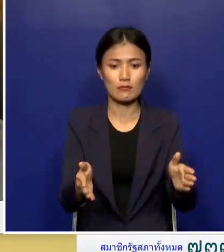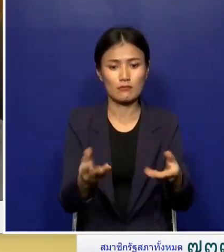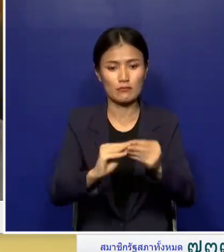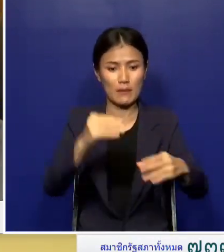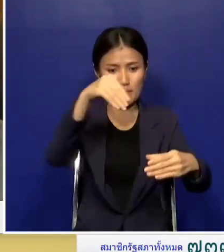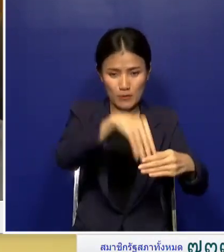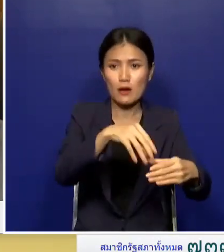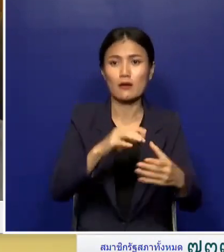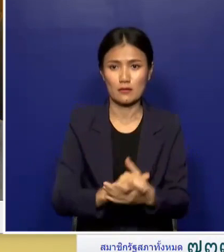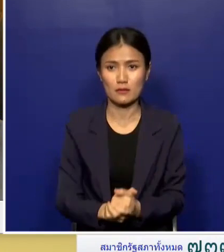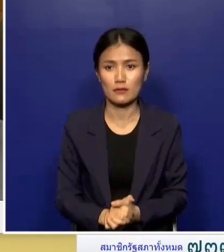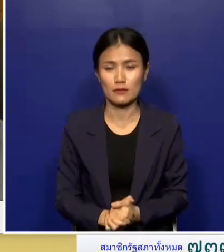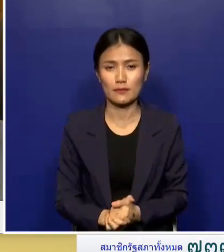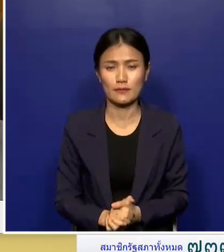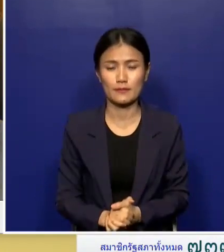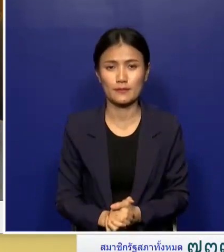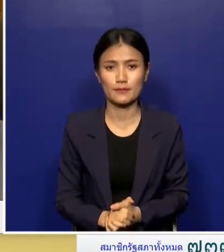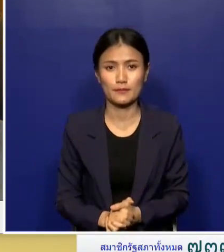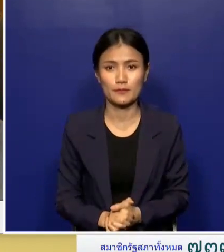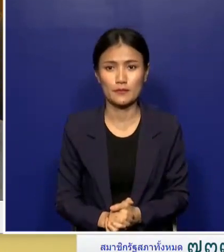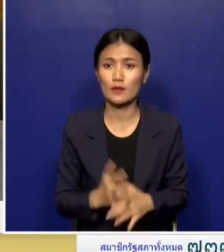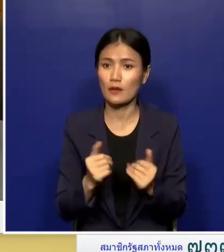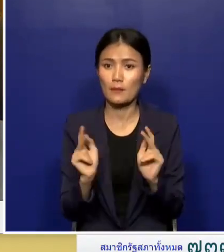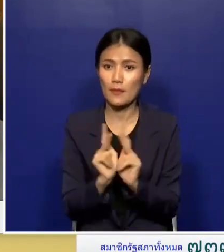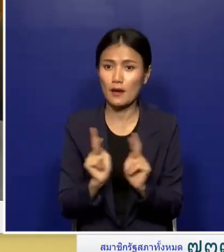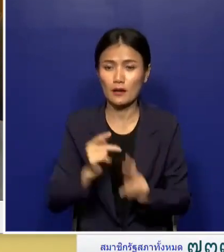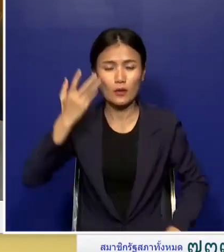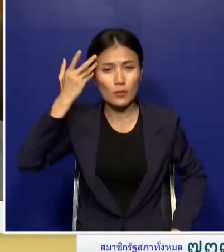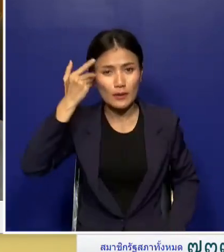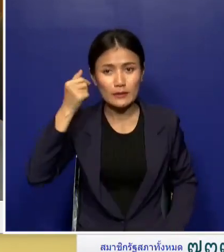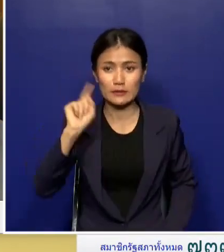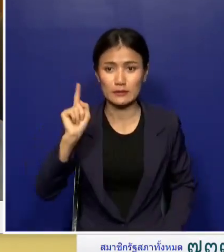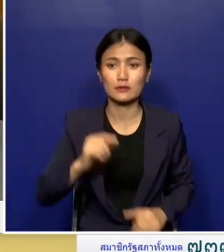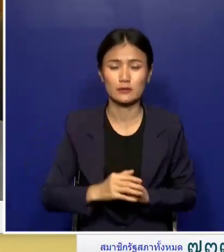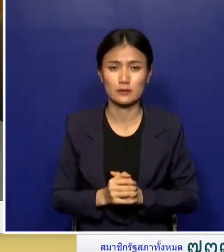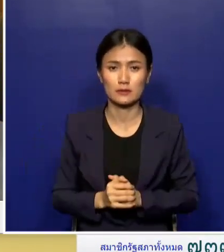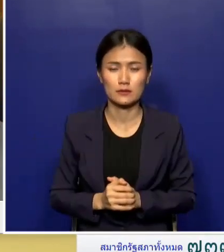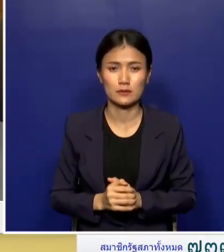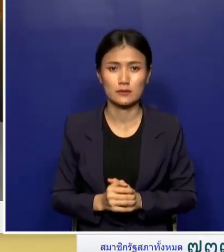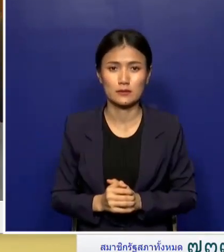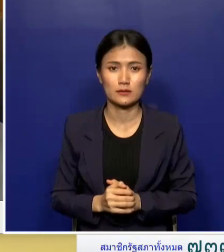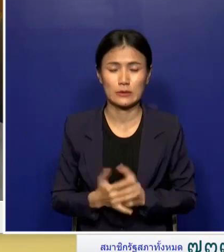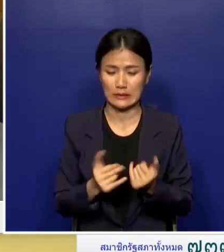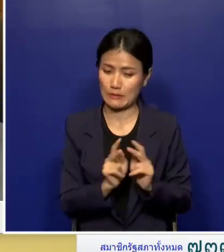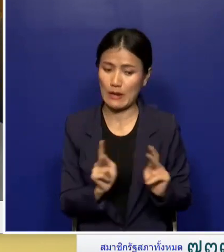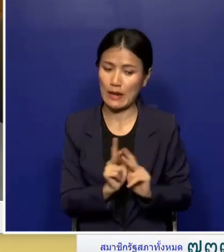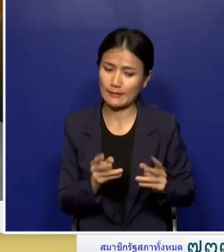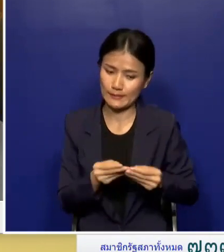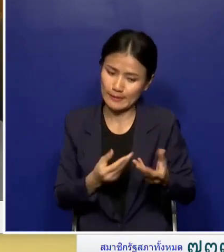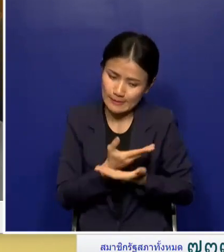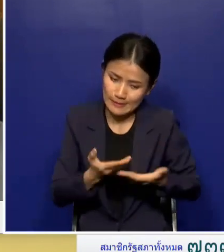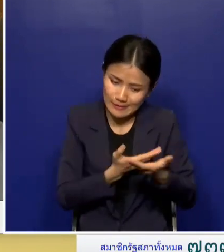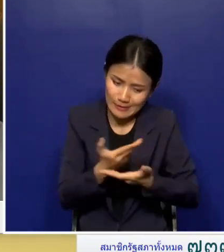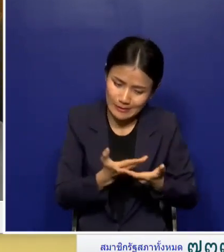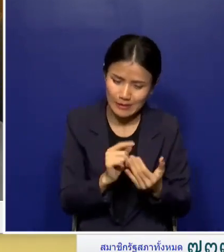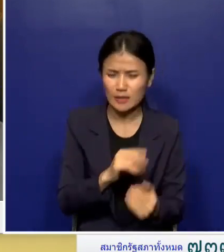ทั้งนี้กรรมธิการมีความเห็นร่วมกันนะครับว่าการที่จะใช้ประเทศ